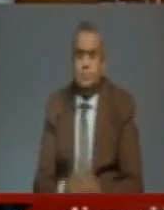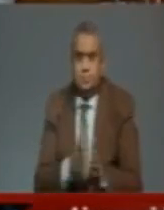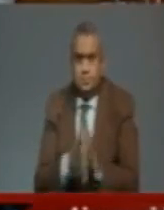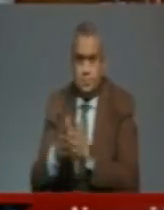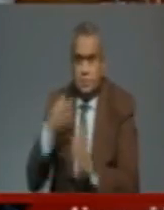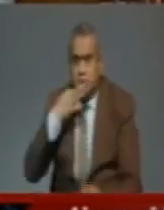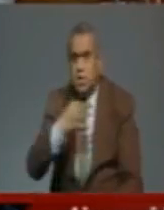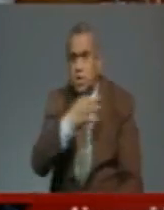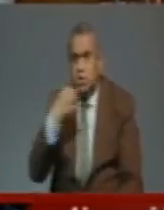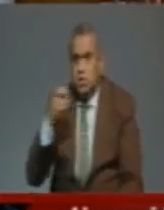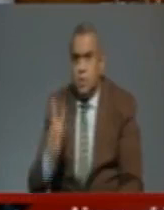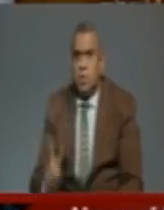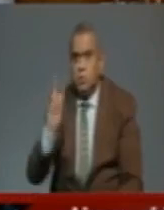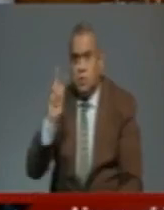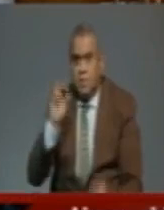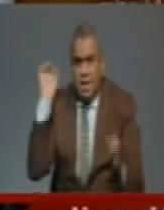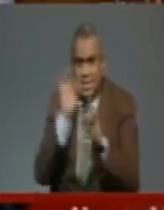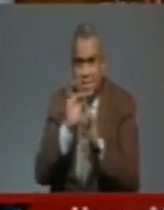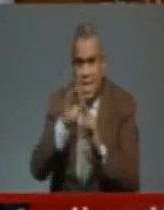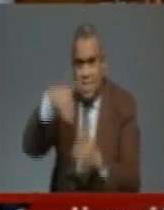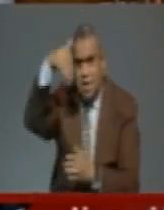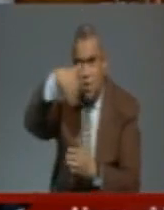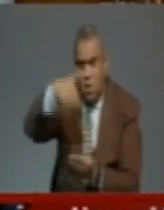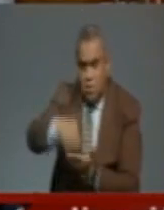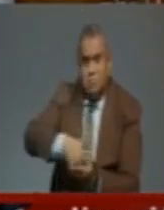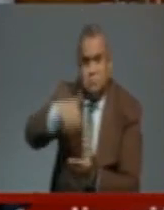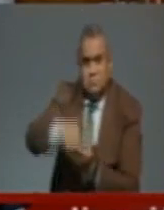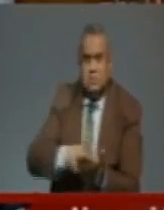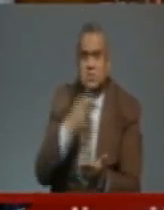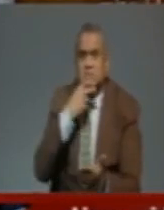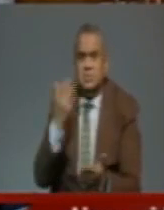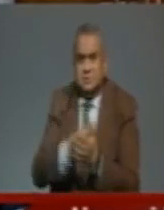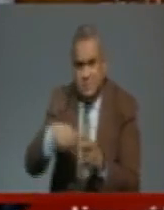فني انتشلناهم من اعماق المينا والمنطقه المحيطه بالمحطه.